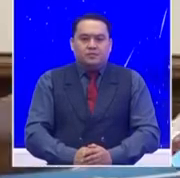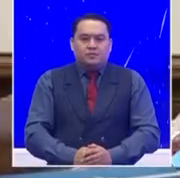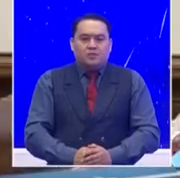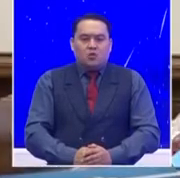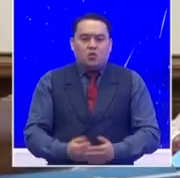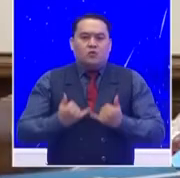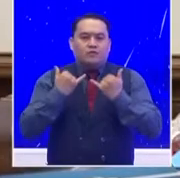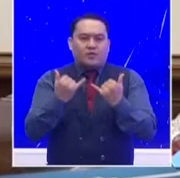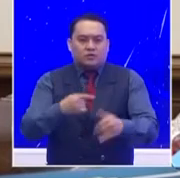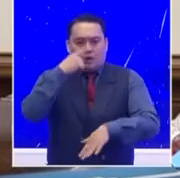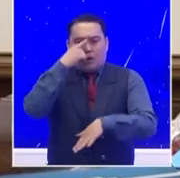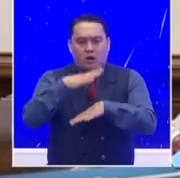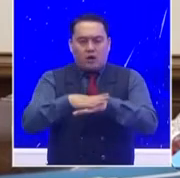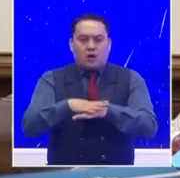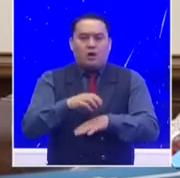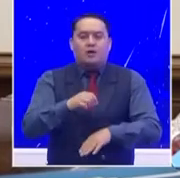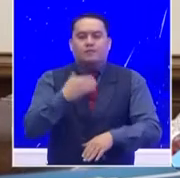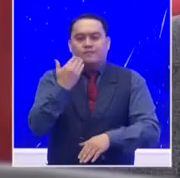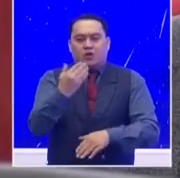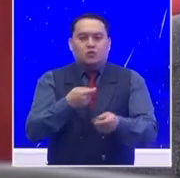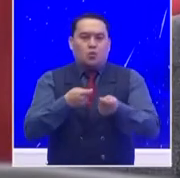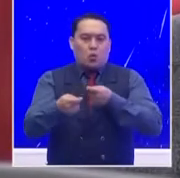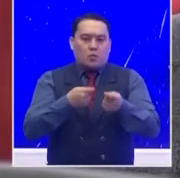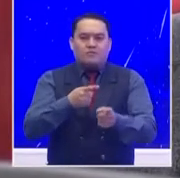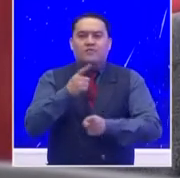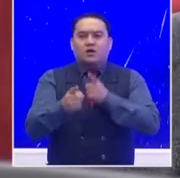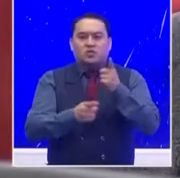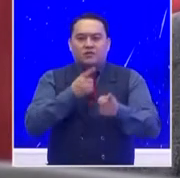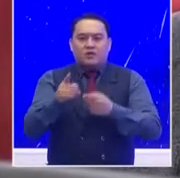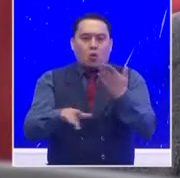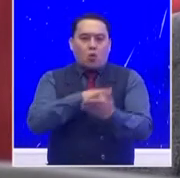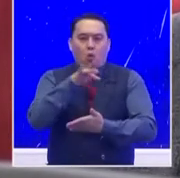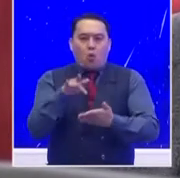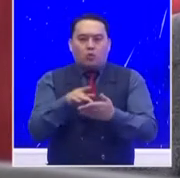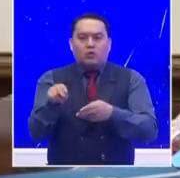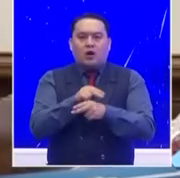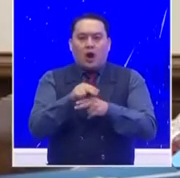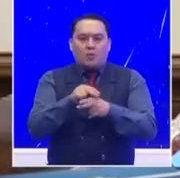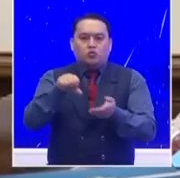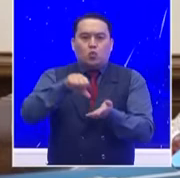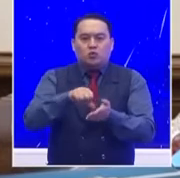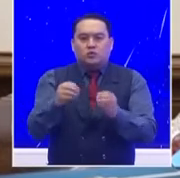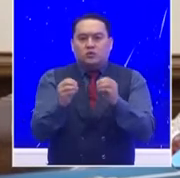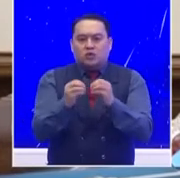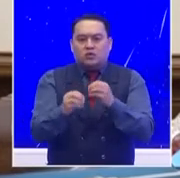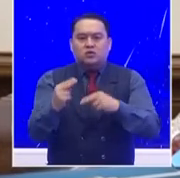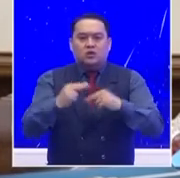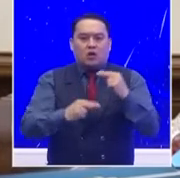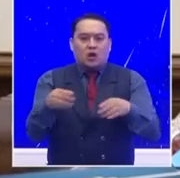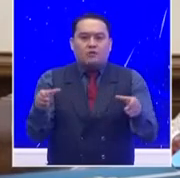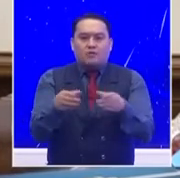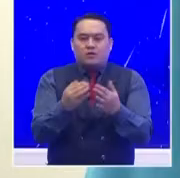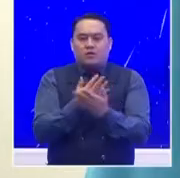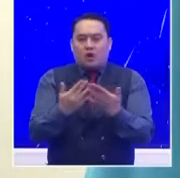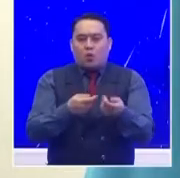уважаемый аманды горбацевич под вашим чутким руководством мы восстановили город реконструкции приняли участие десятки строительных компаний а сотрудники